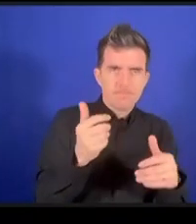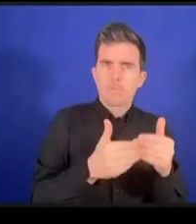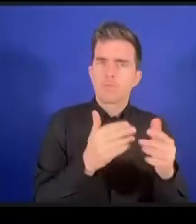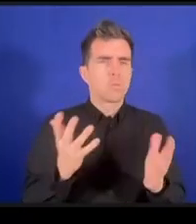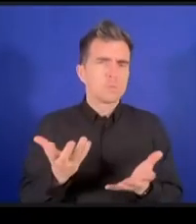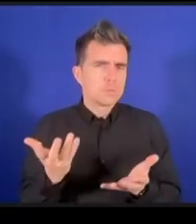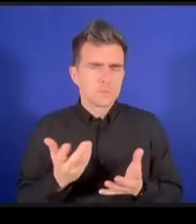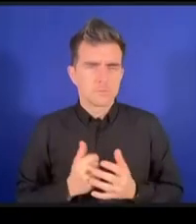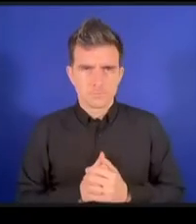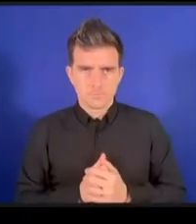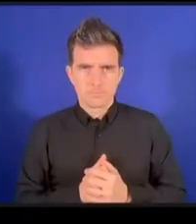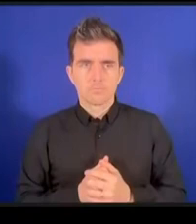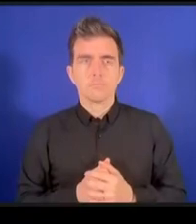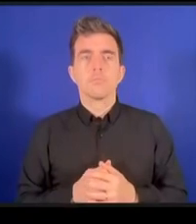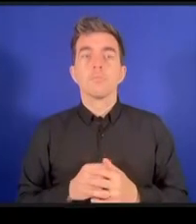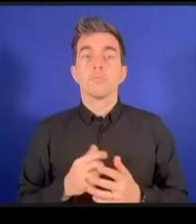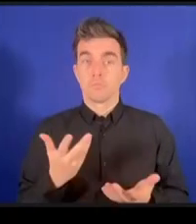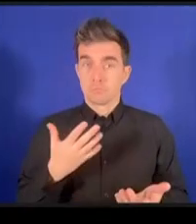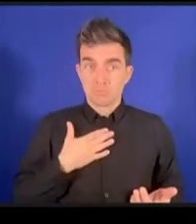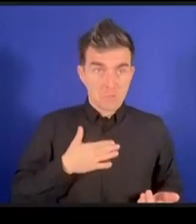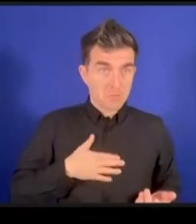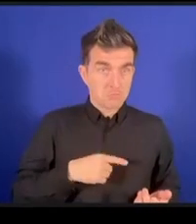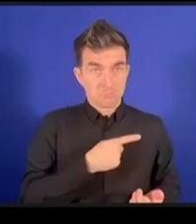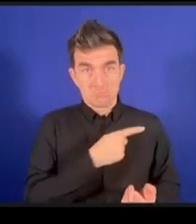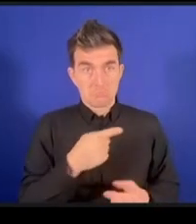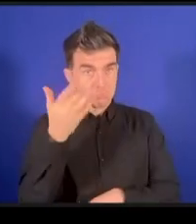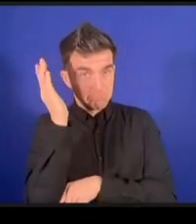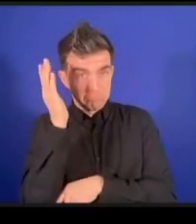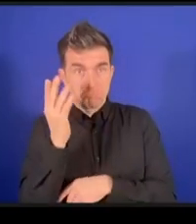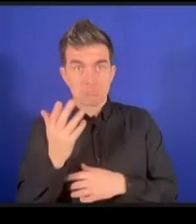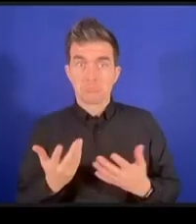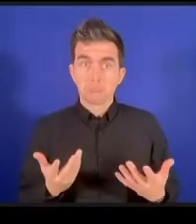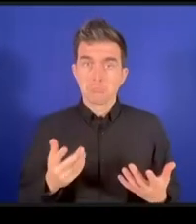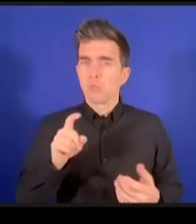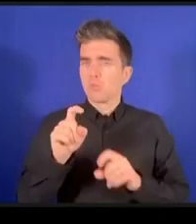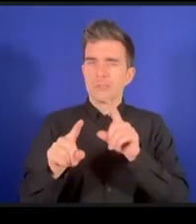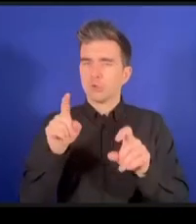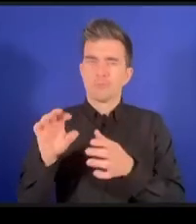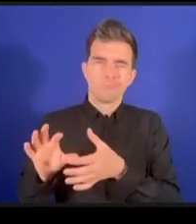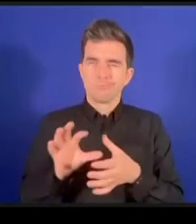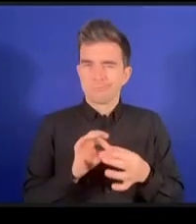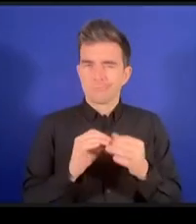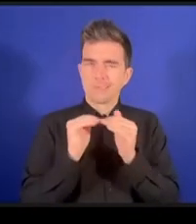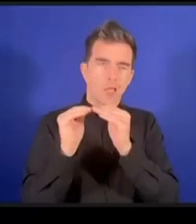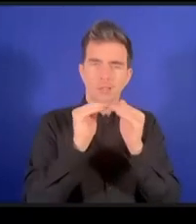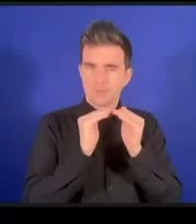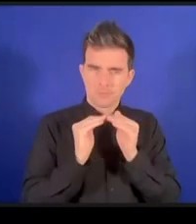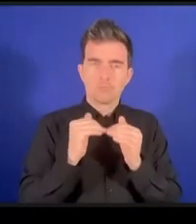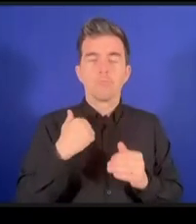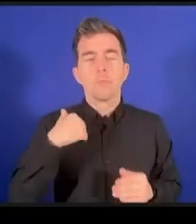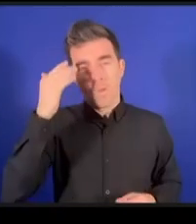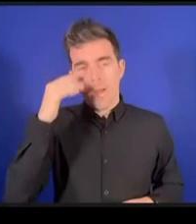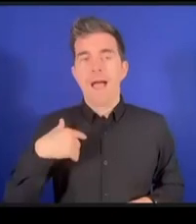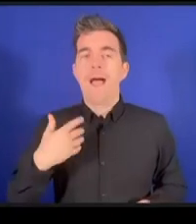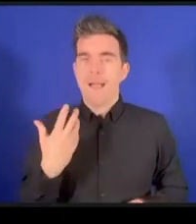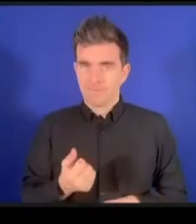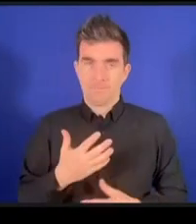вопрос касается стандартов Я знаю что у нас есть ческая коалиция по